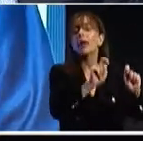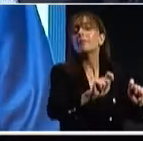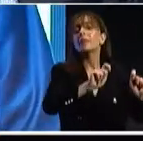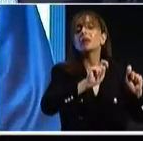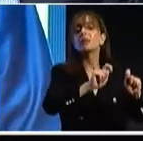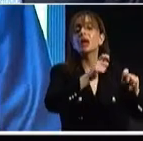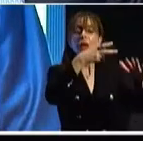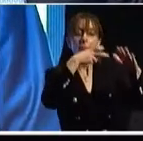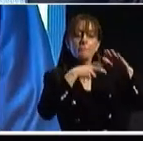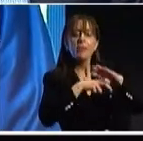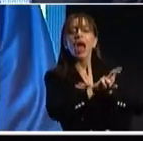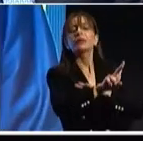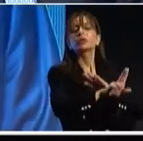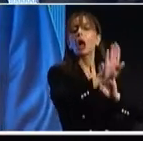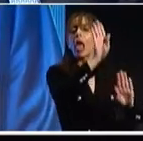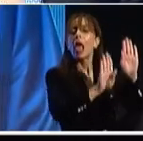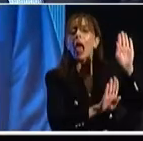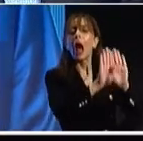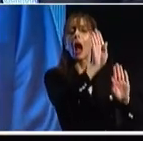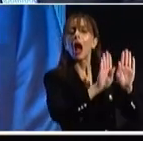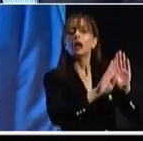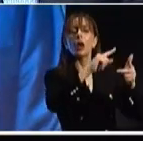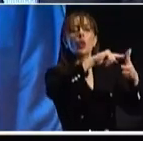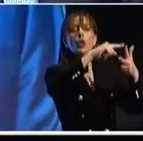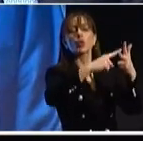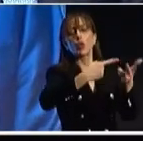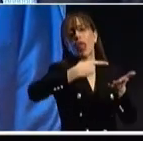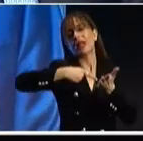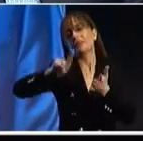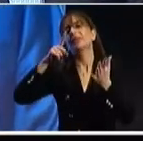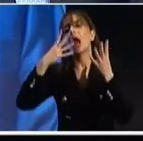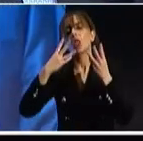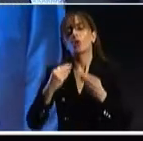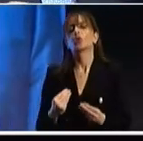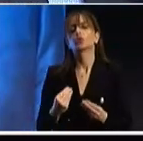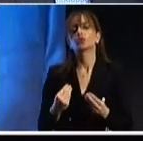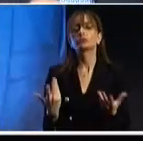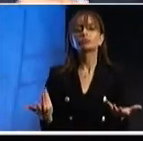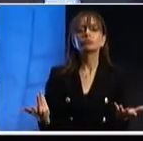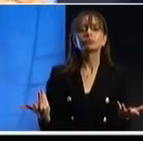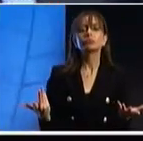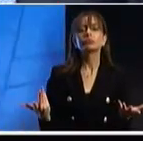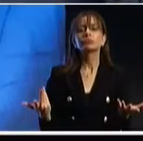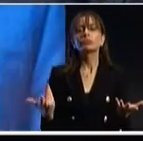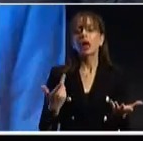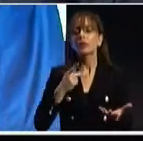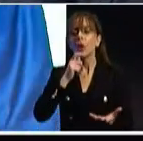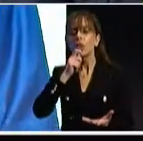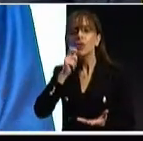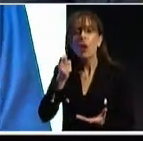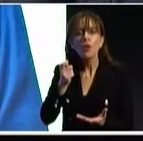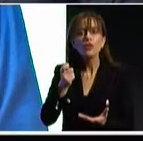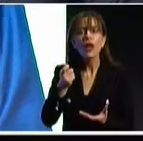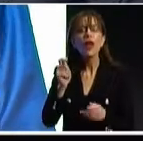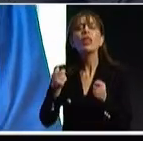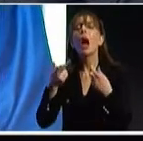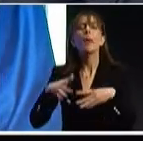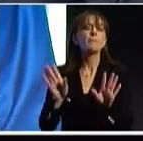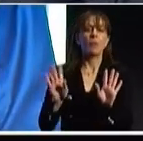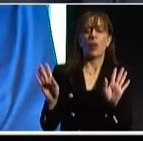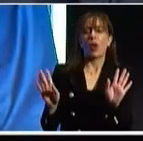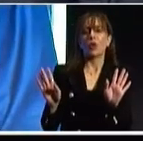metro ihalelerinin 3'ünü iptal ettiler. Bırakın verilen sözleri tutmayı,